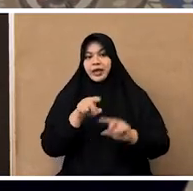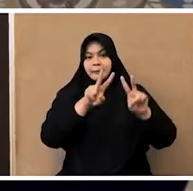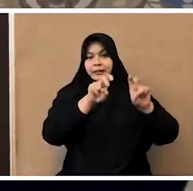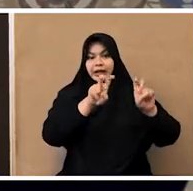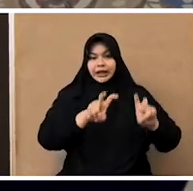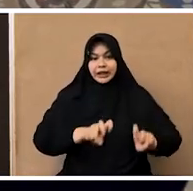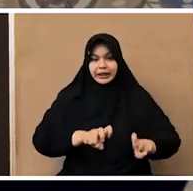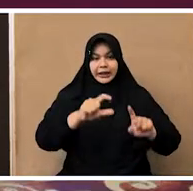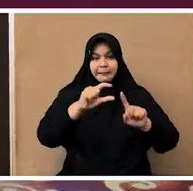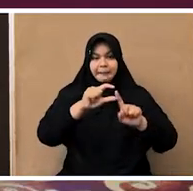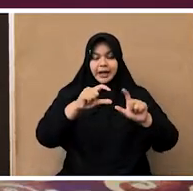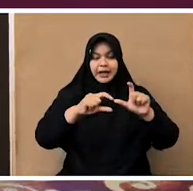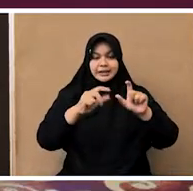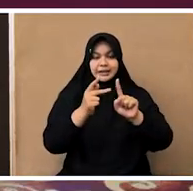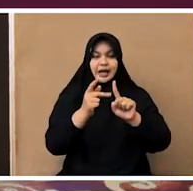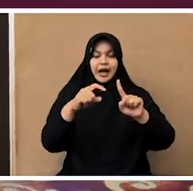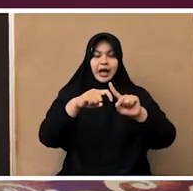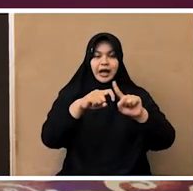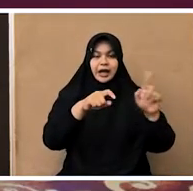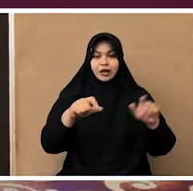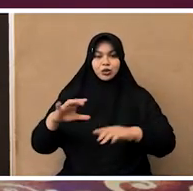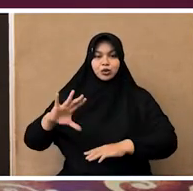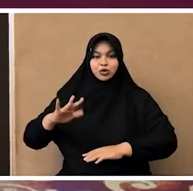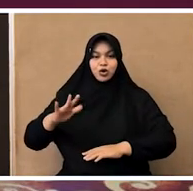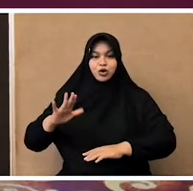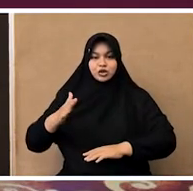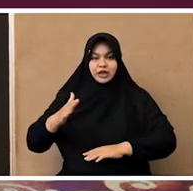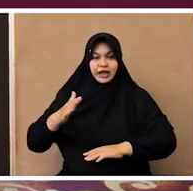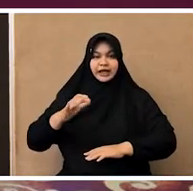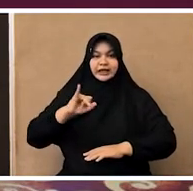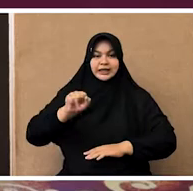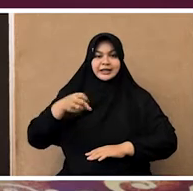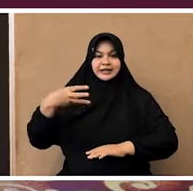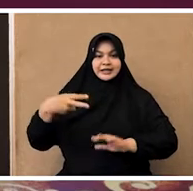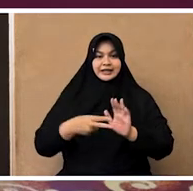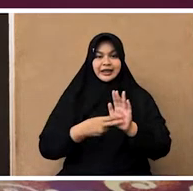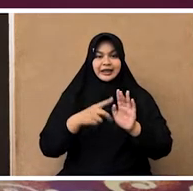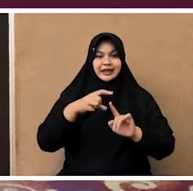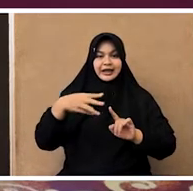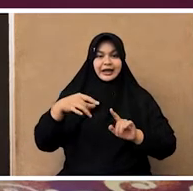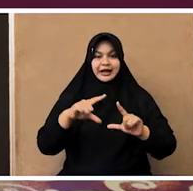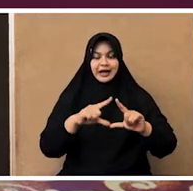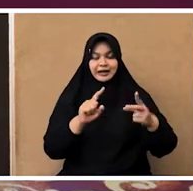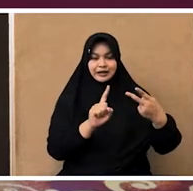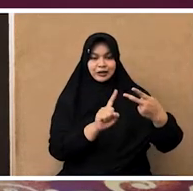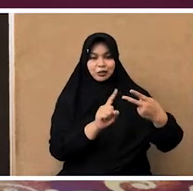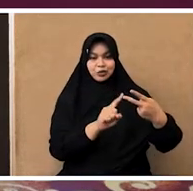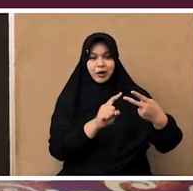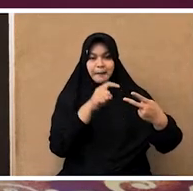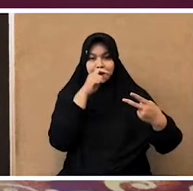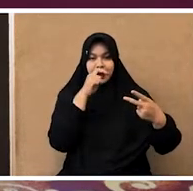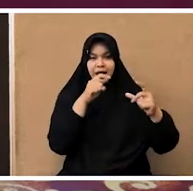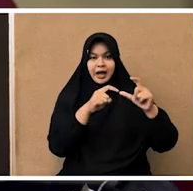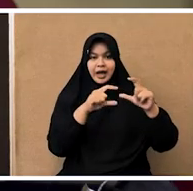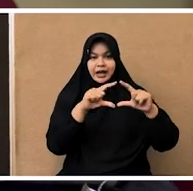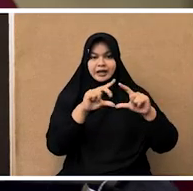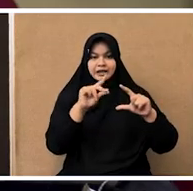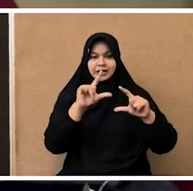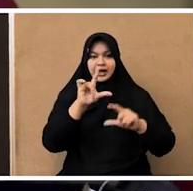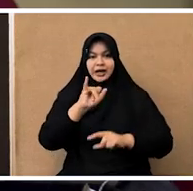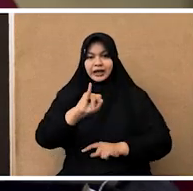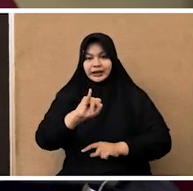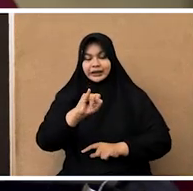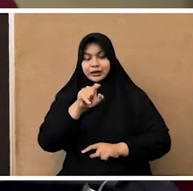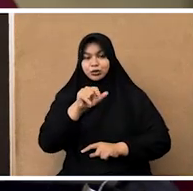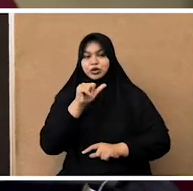PSAK dan juga dosen di jentera kemudian ada Mas Sarli beliau adalah